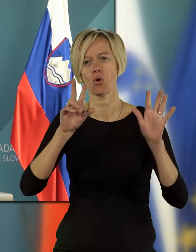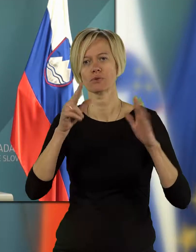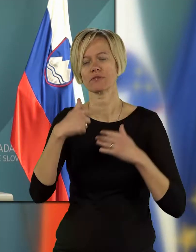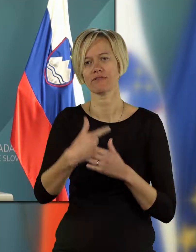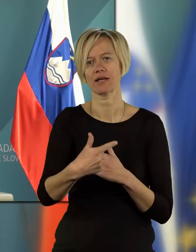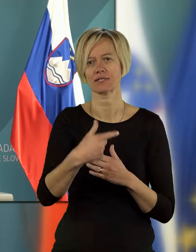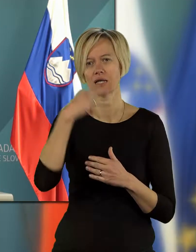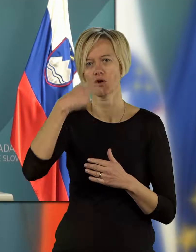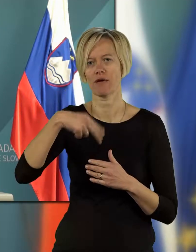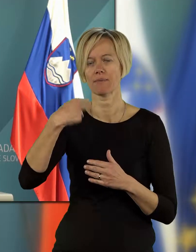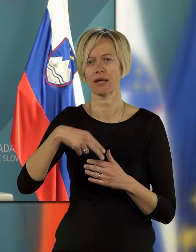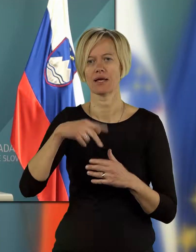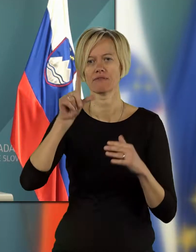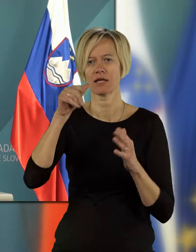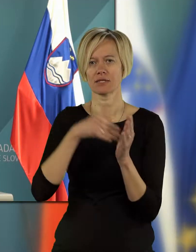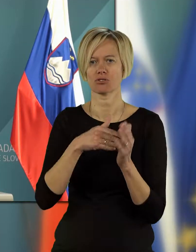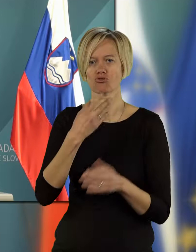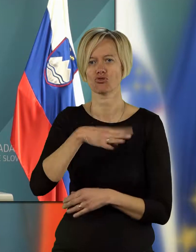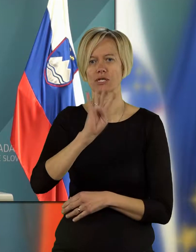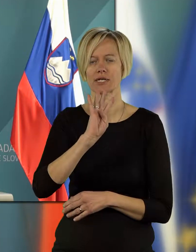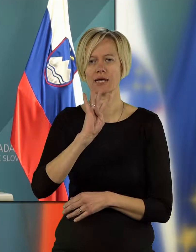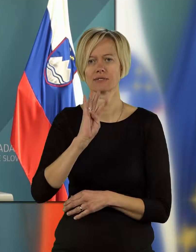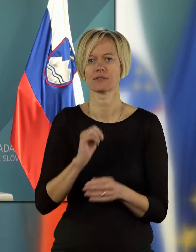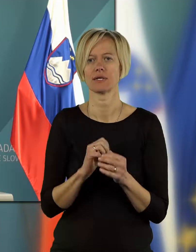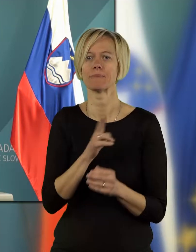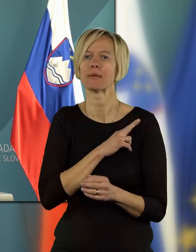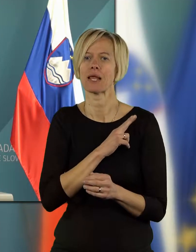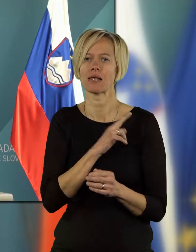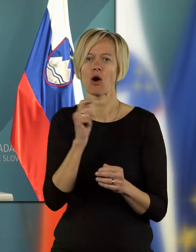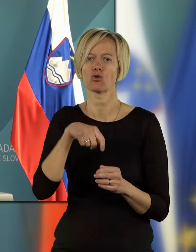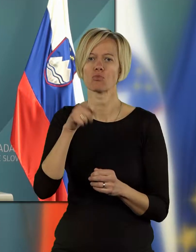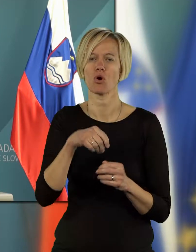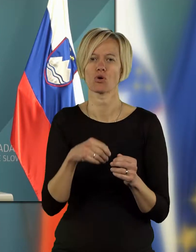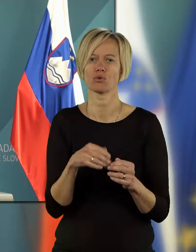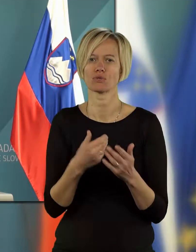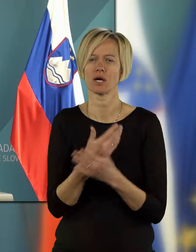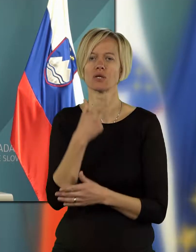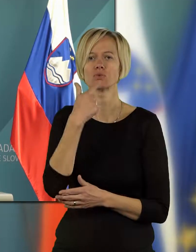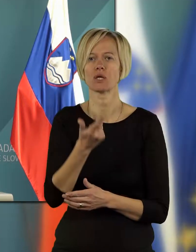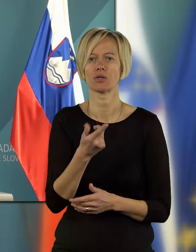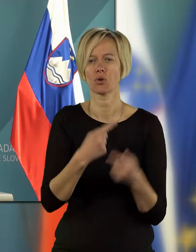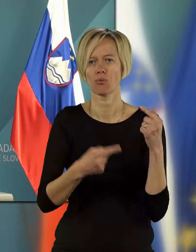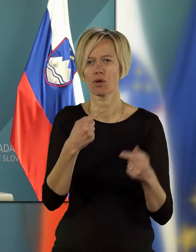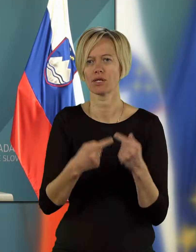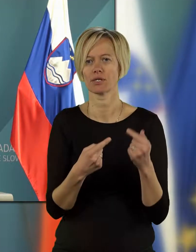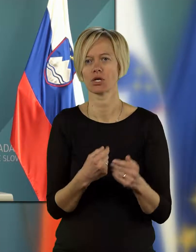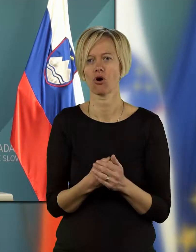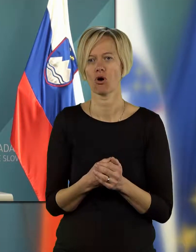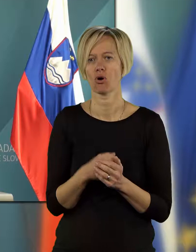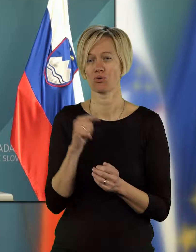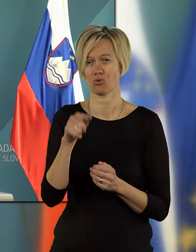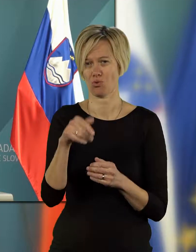novembru, 28. novembra 2014, imeli na odboru za zunanjo